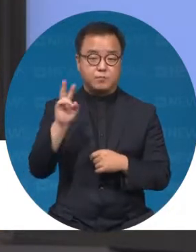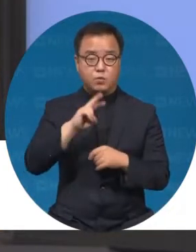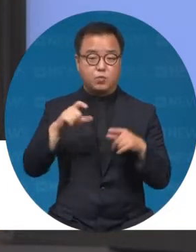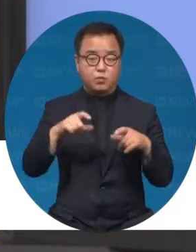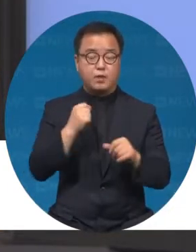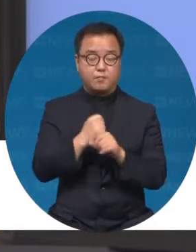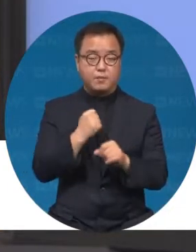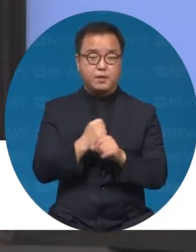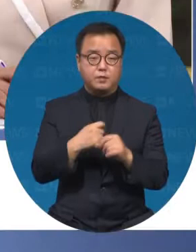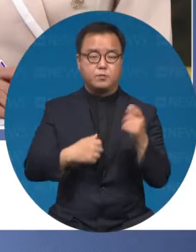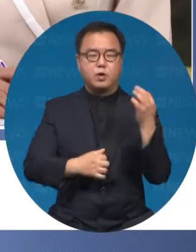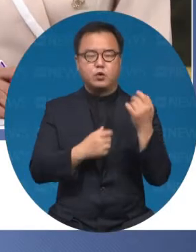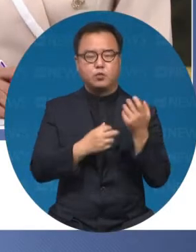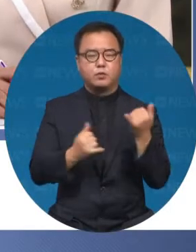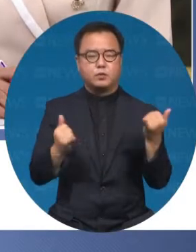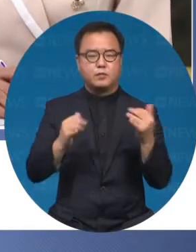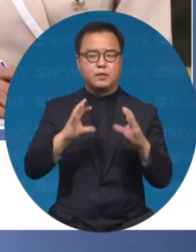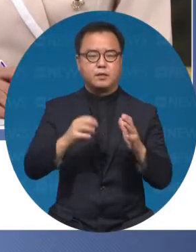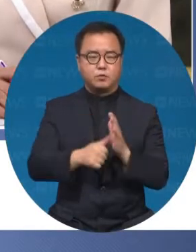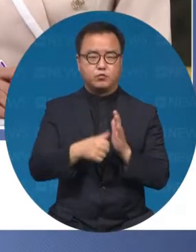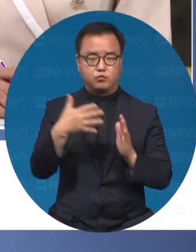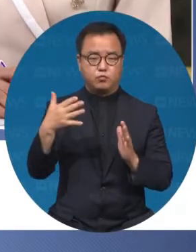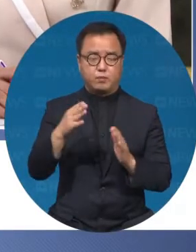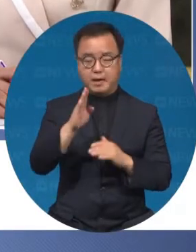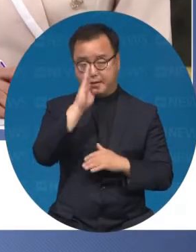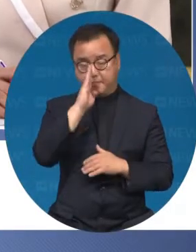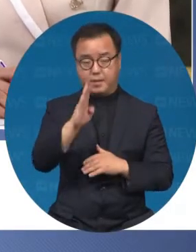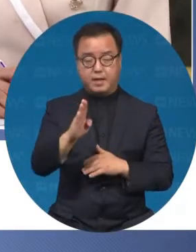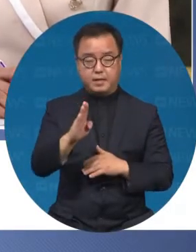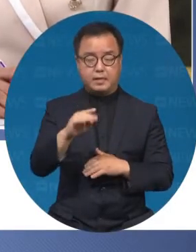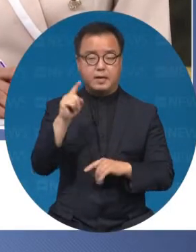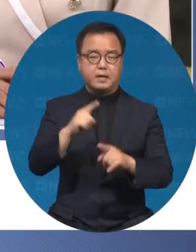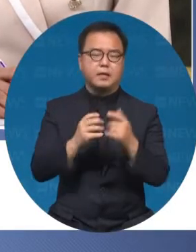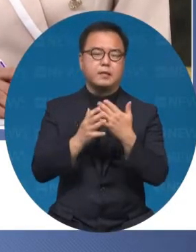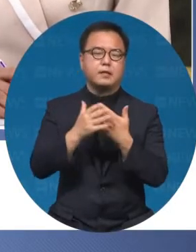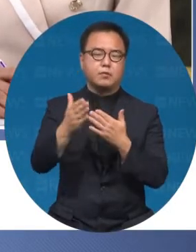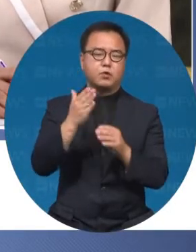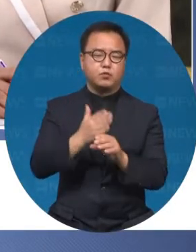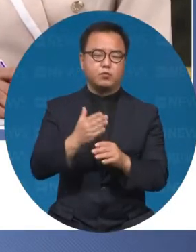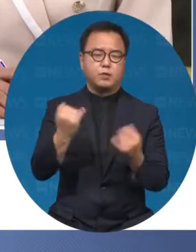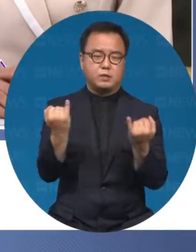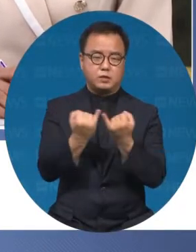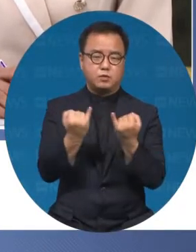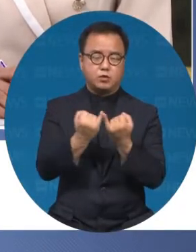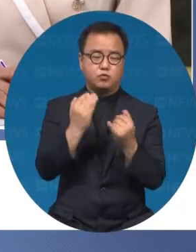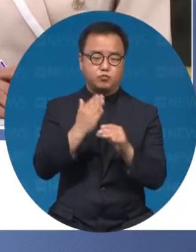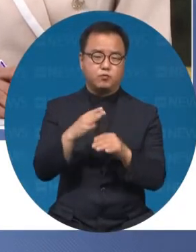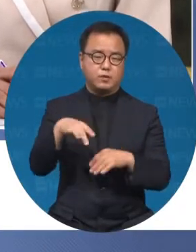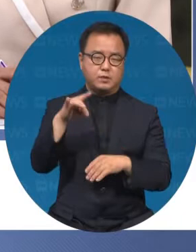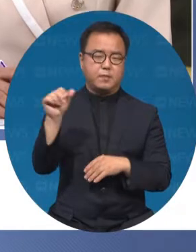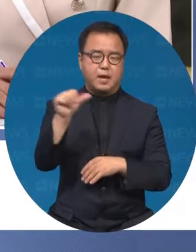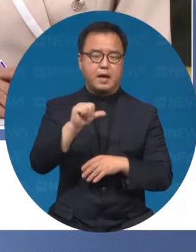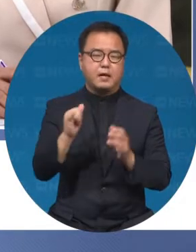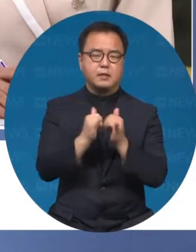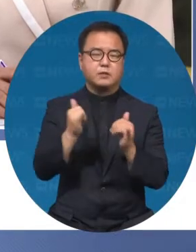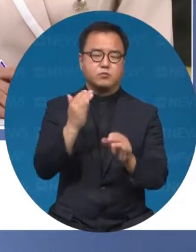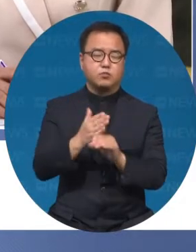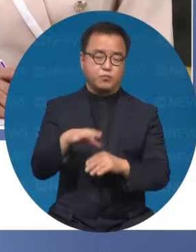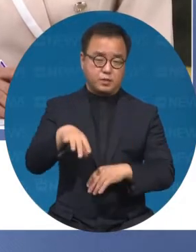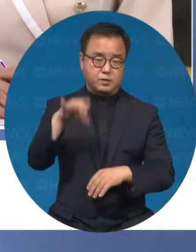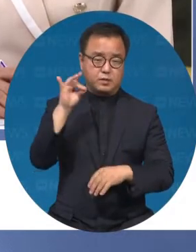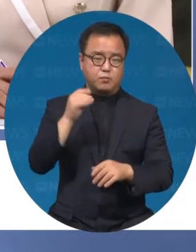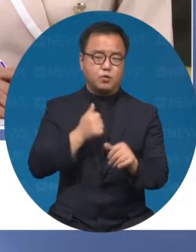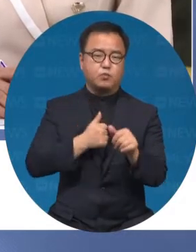연주자입니다. 세계적인 콩쿠르인 벨기에 프랭땅 국제 기타 콩쿠르에서 여성 최초, 아시아인 최초로 우승했고